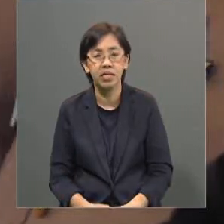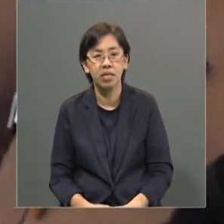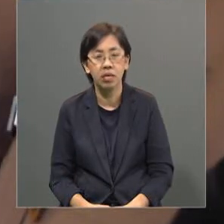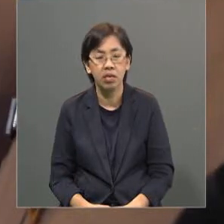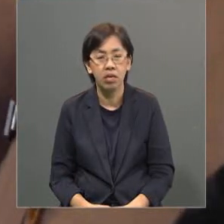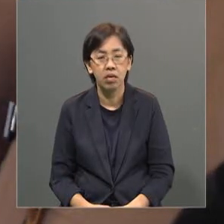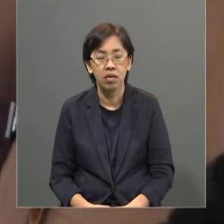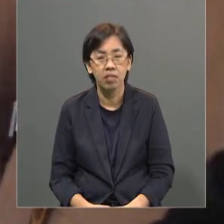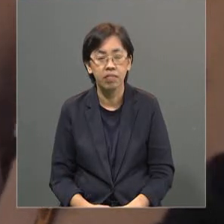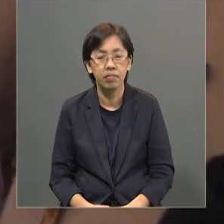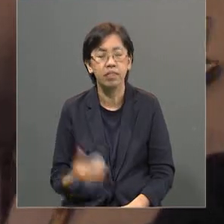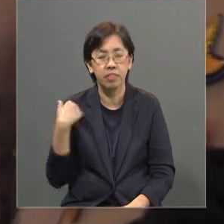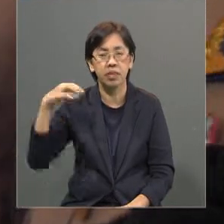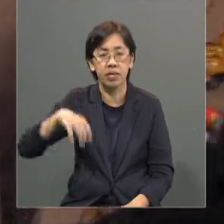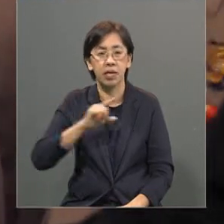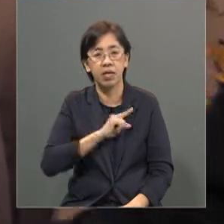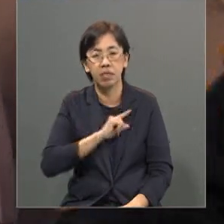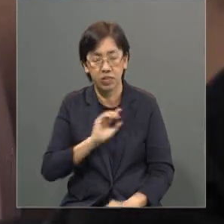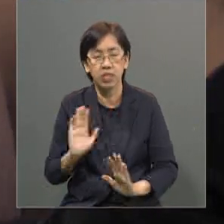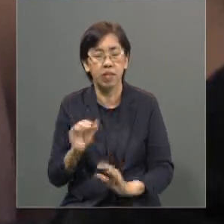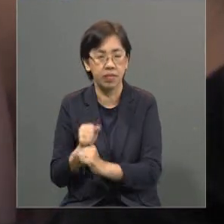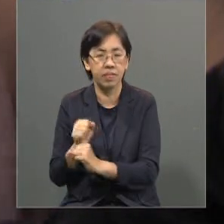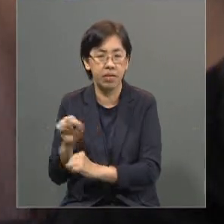หลวงก็มีหน่วยงานที่จะสามารถแก้ปัญหาตรงนี้ได